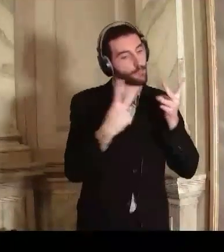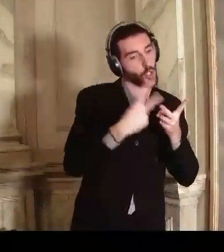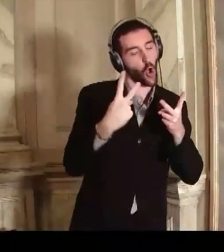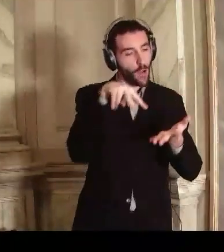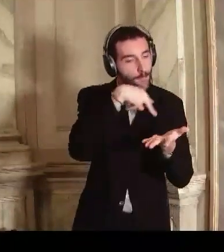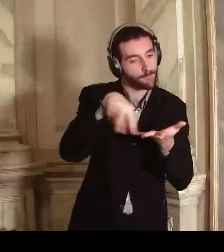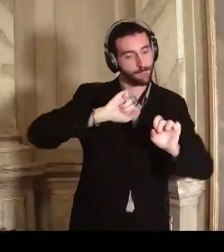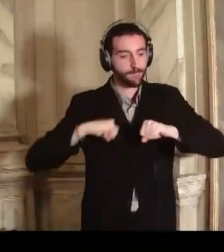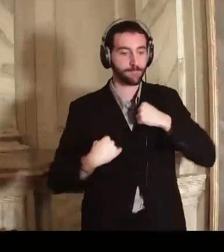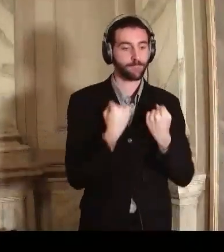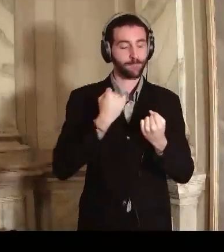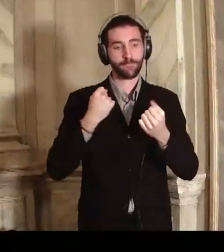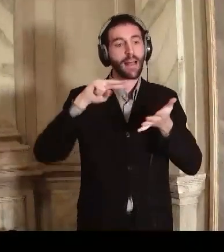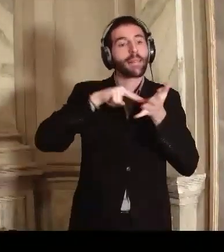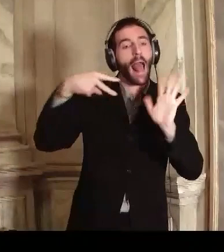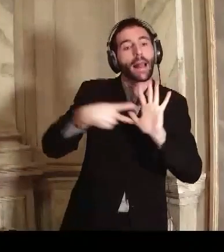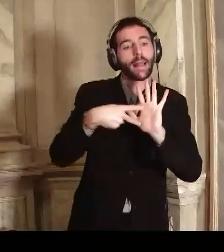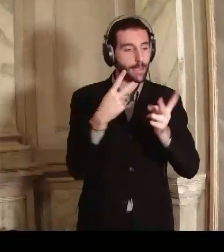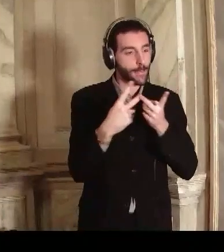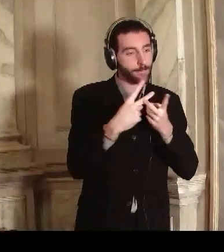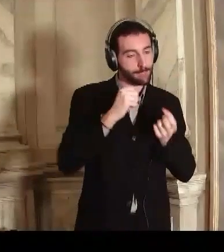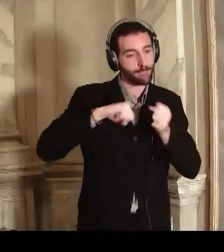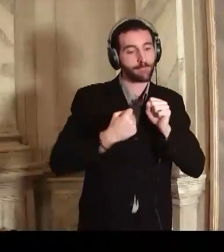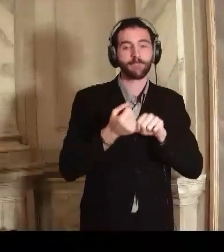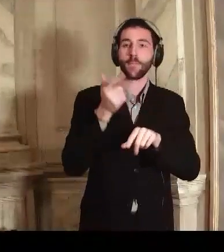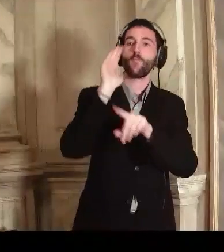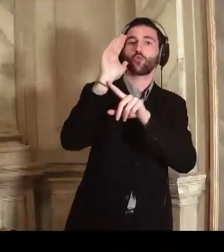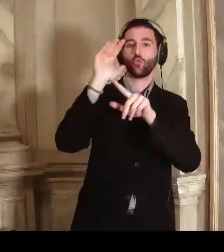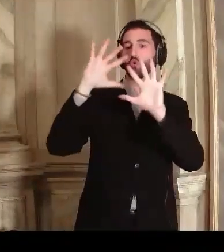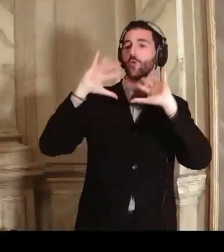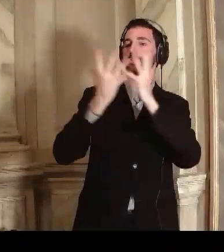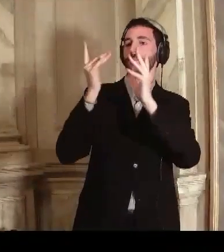e sviluppare tecnicamente i loro progetti in vista di tour internazionale.